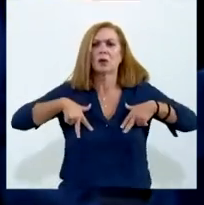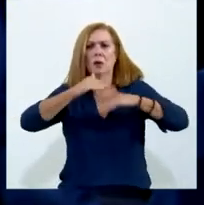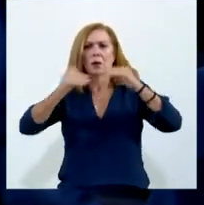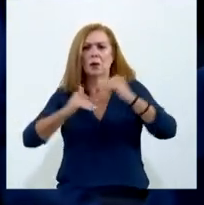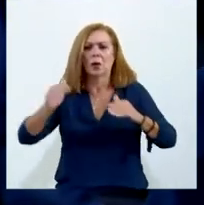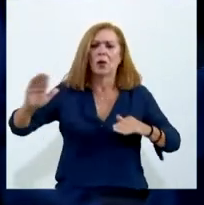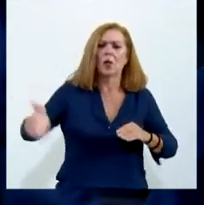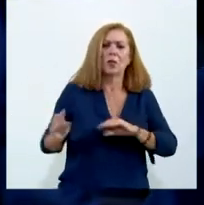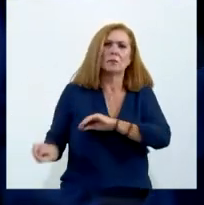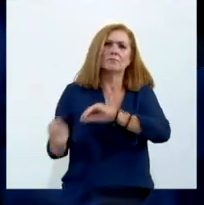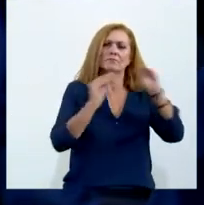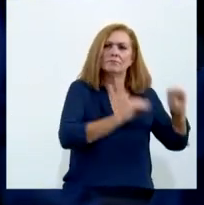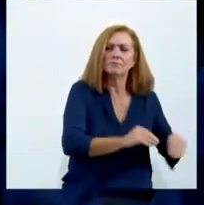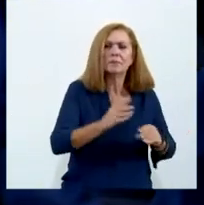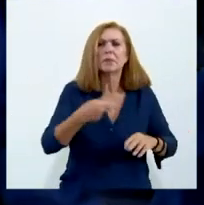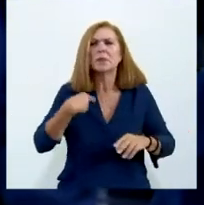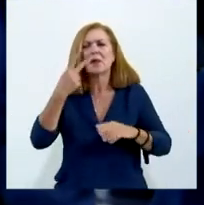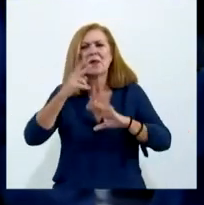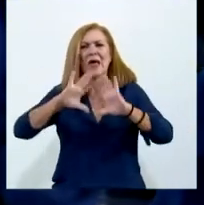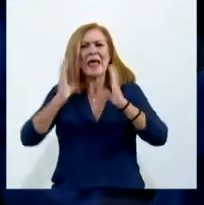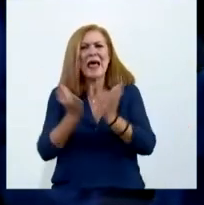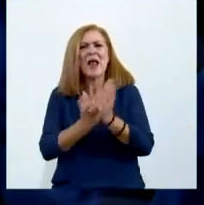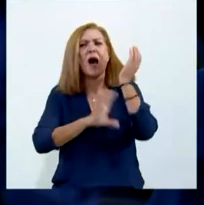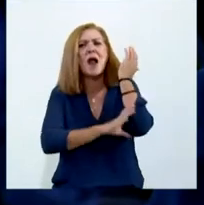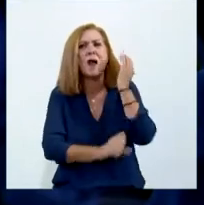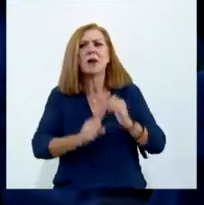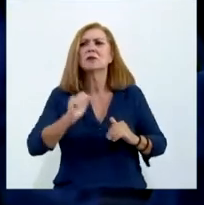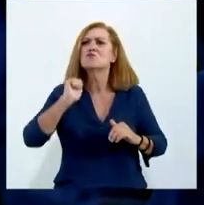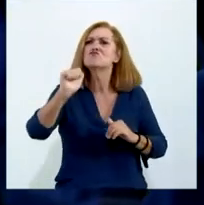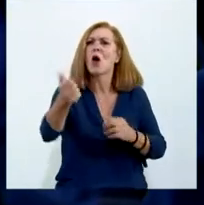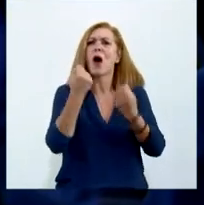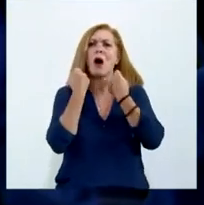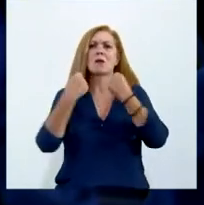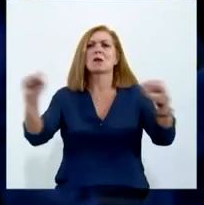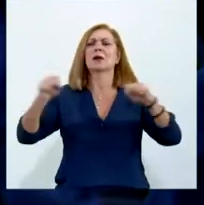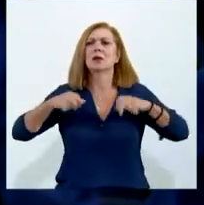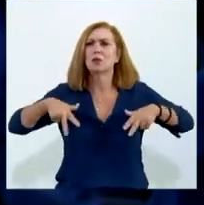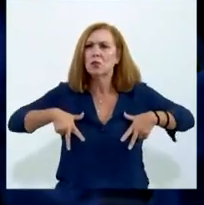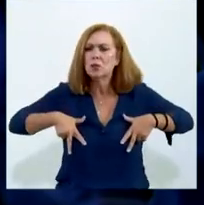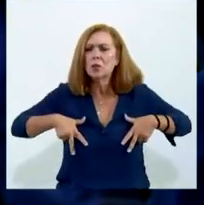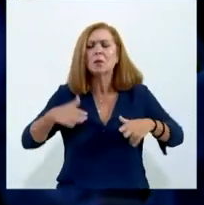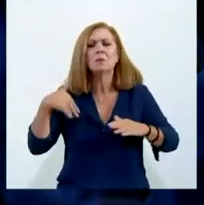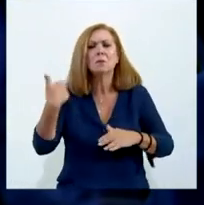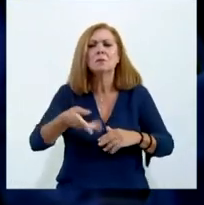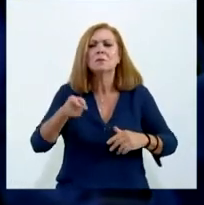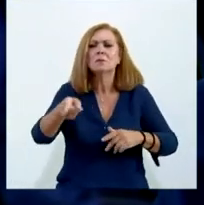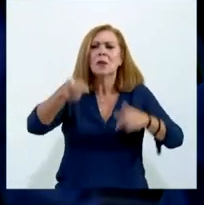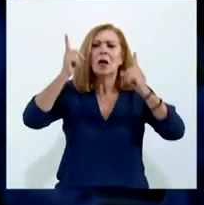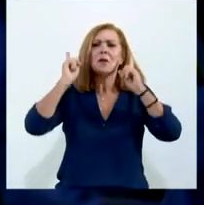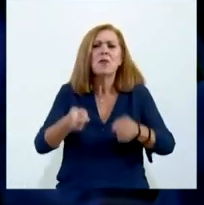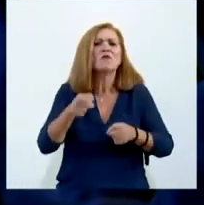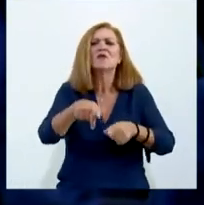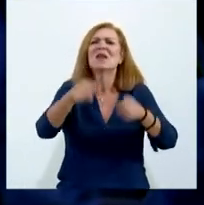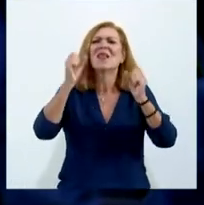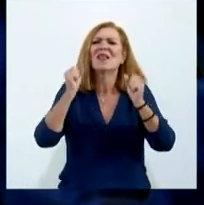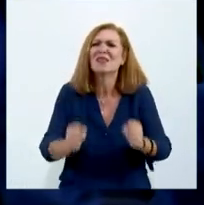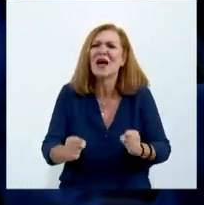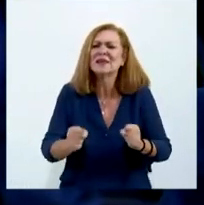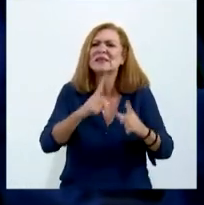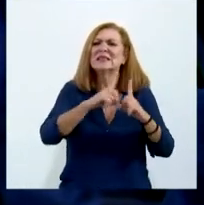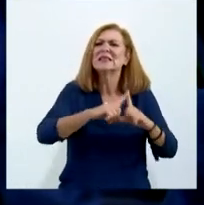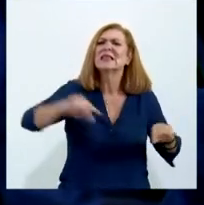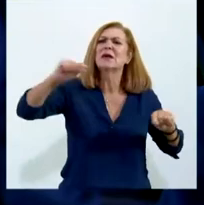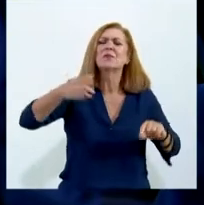Είδαμε η Γενική Γραμματεία να αυτονομείται σε ξεχωριστό υπουργείο. Και είδαμε τελικά να επιλέγεται για την θέση αυτή τον Κύπριο